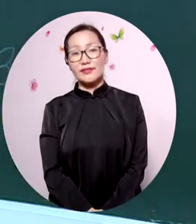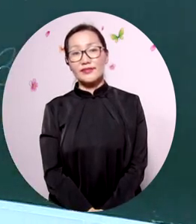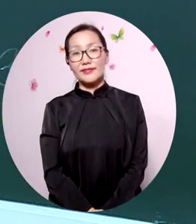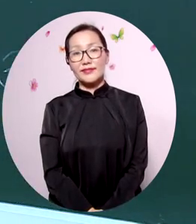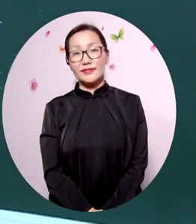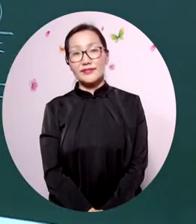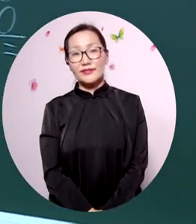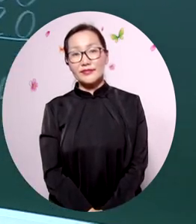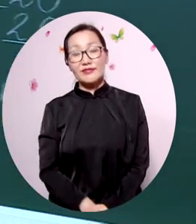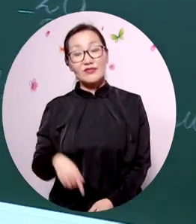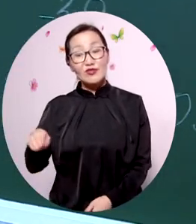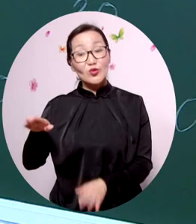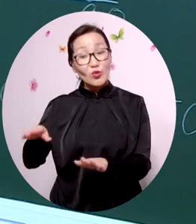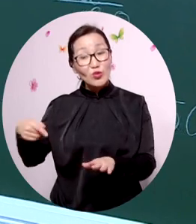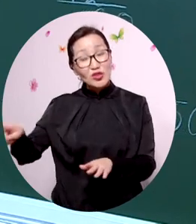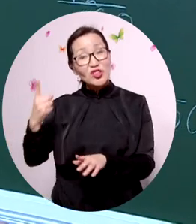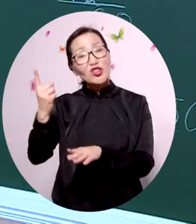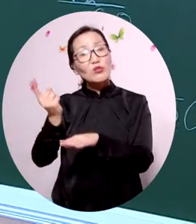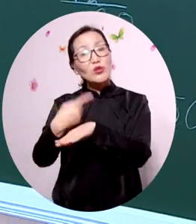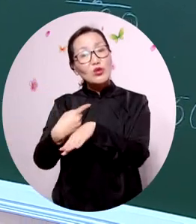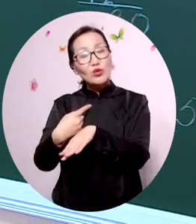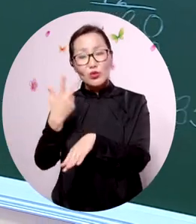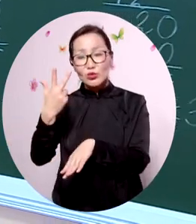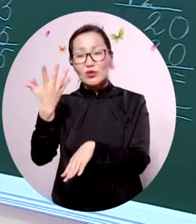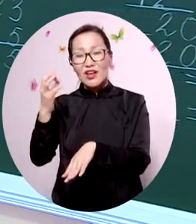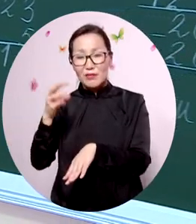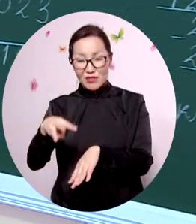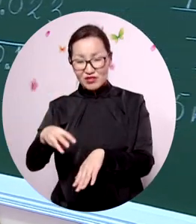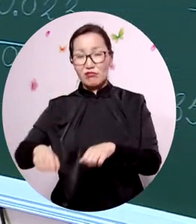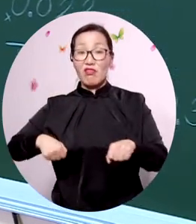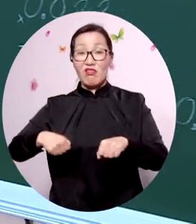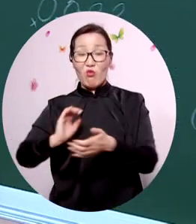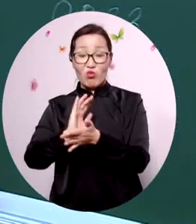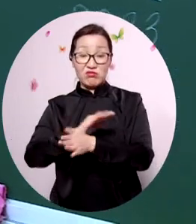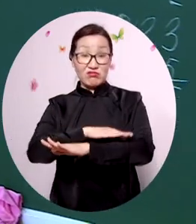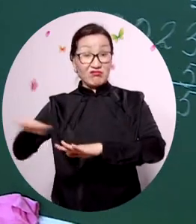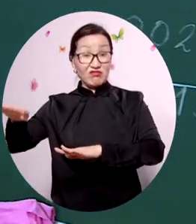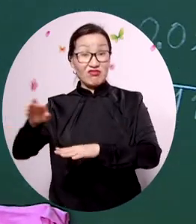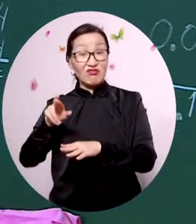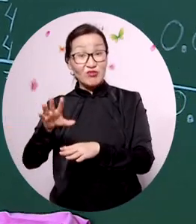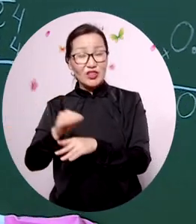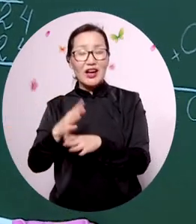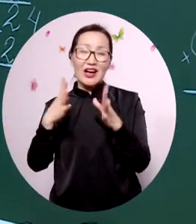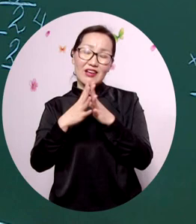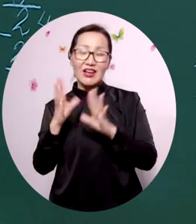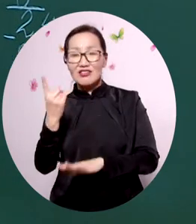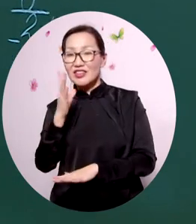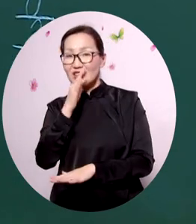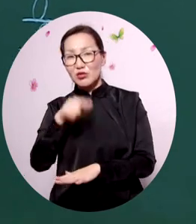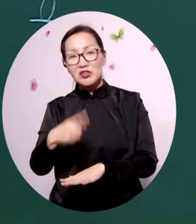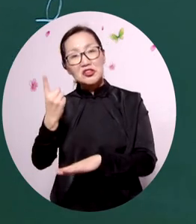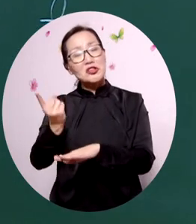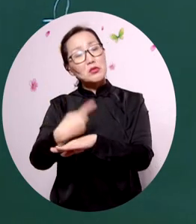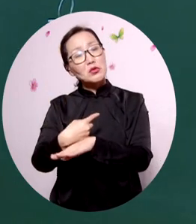Тэгвэл энэ хүүхэд маань 1 минутанд 350 метр гүйсэн юм байна. Ер нь 10-11 настай хүүхдүүд